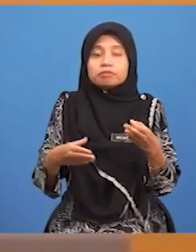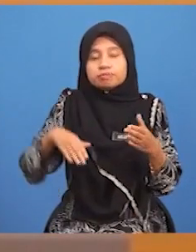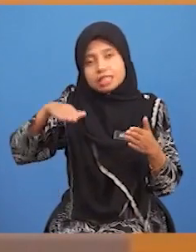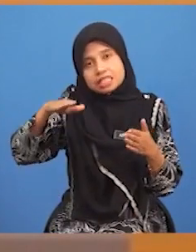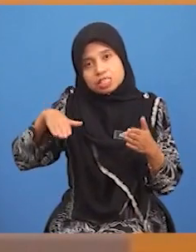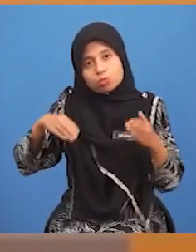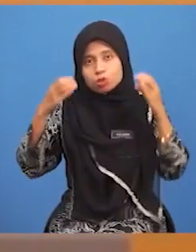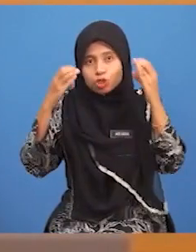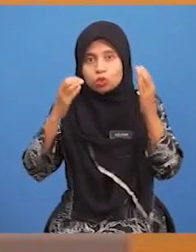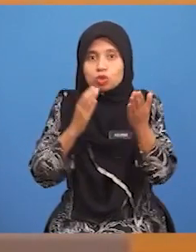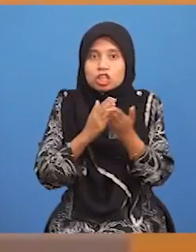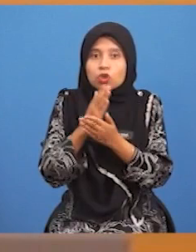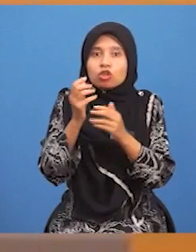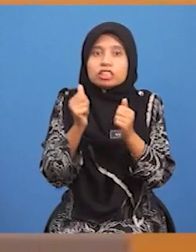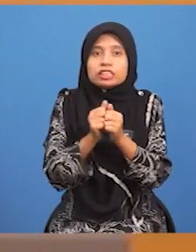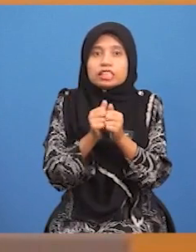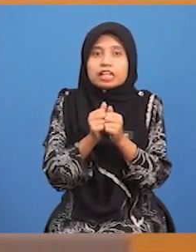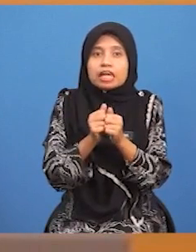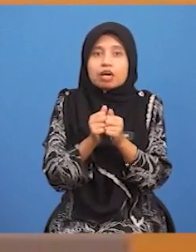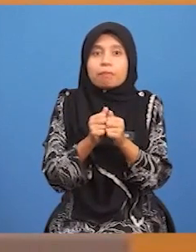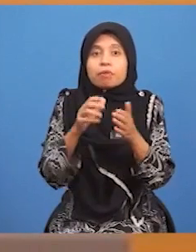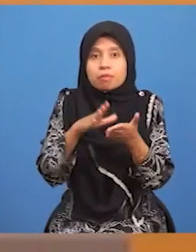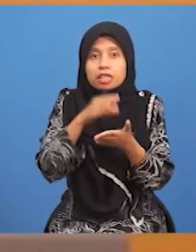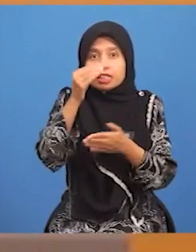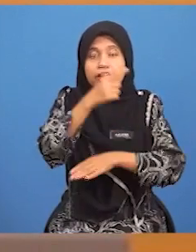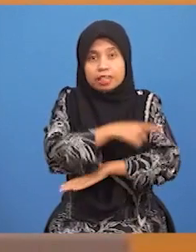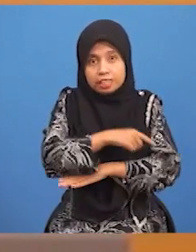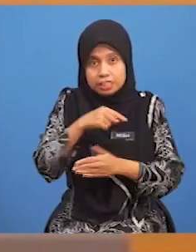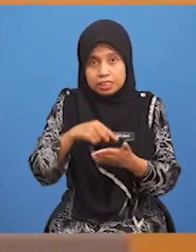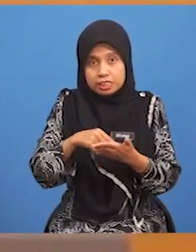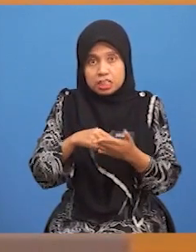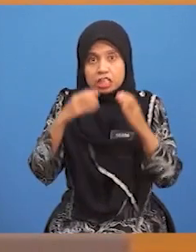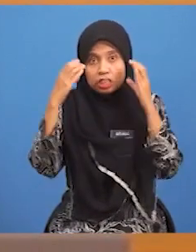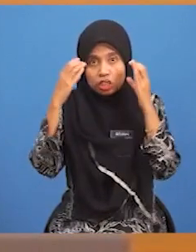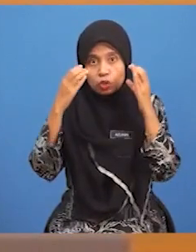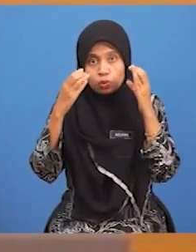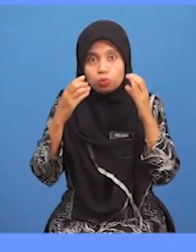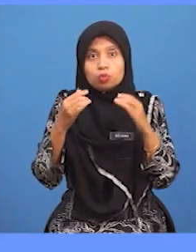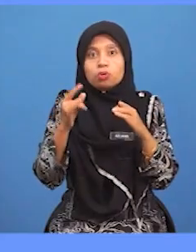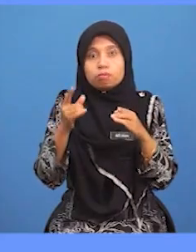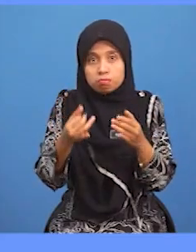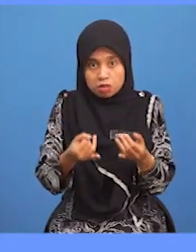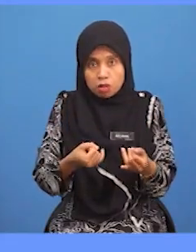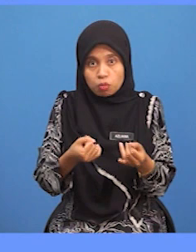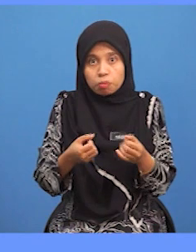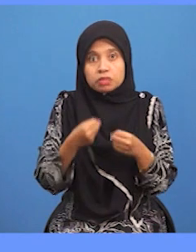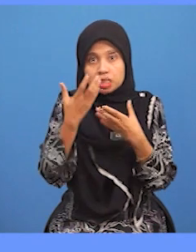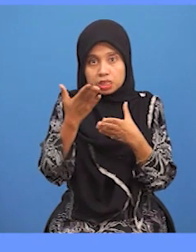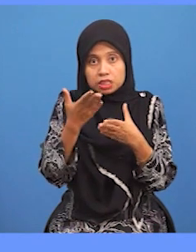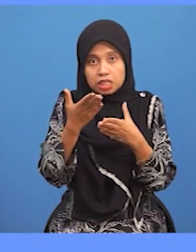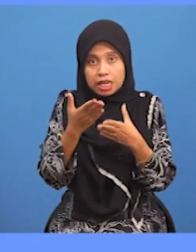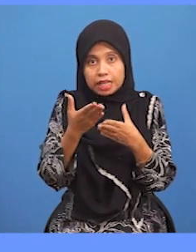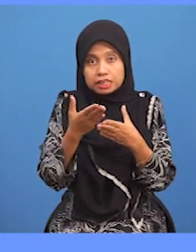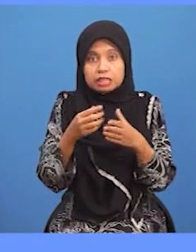Sebelum cikgu meneruskan dengan sesi pembelajaran kita pada hari ini, cikgu ingin menyatakan objektif pembelajaran